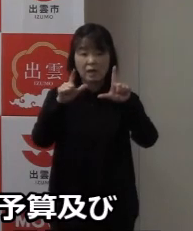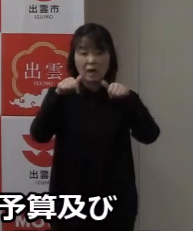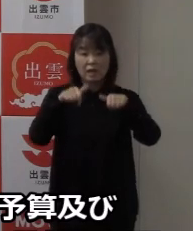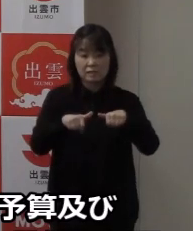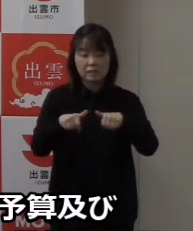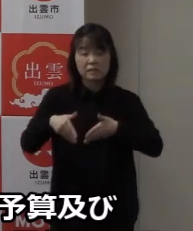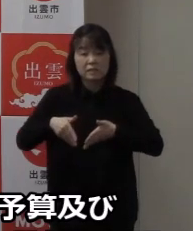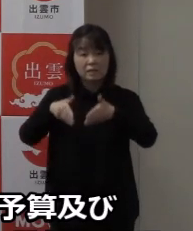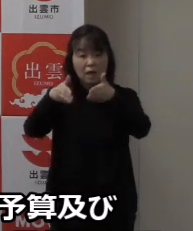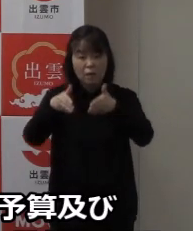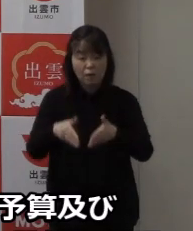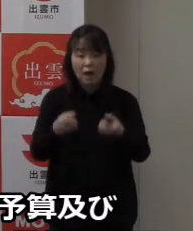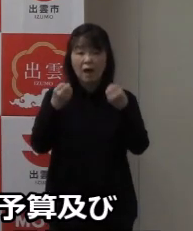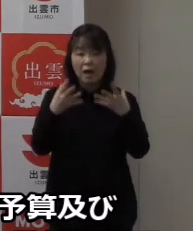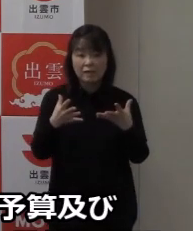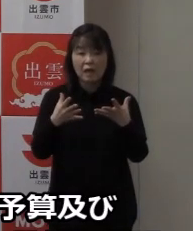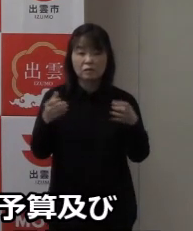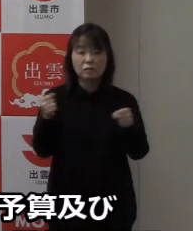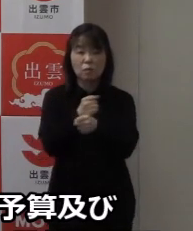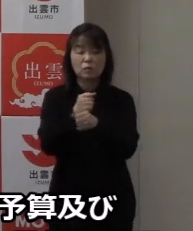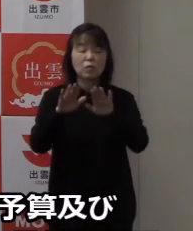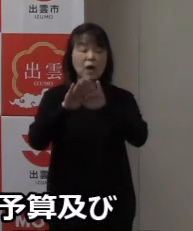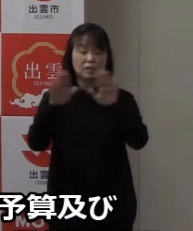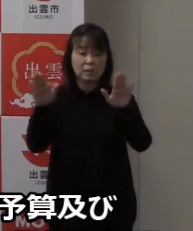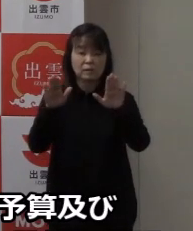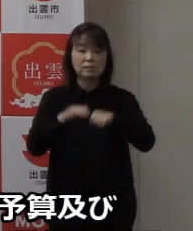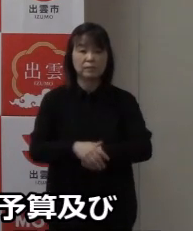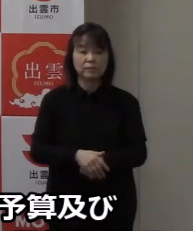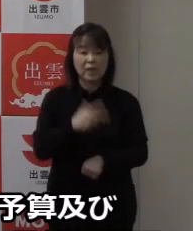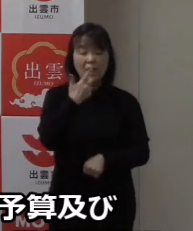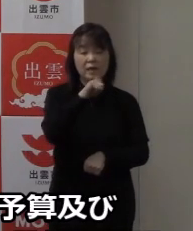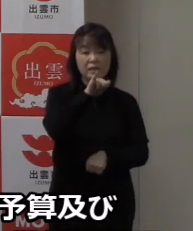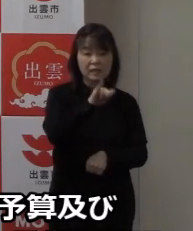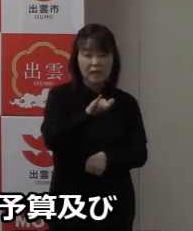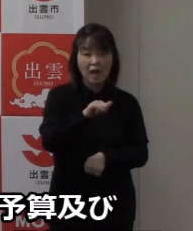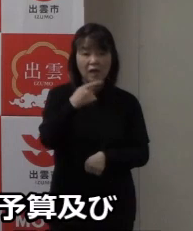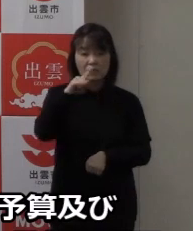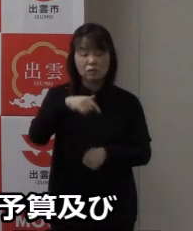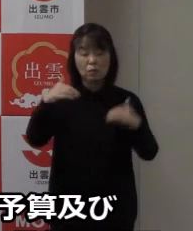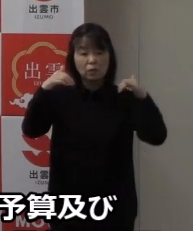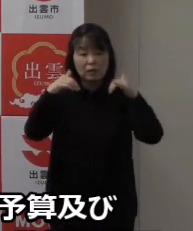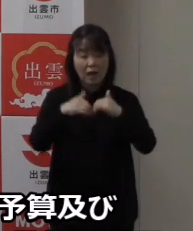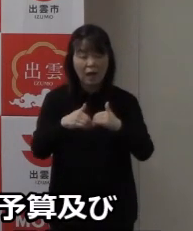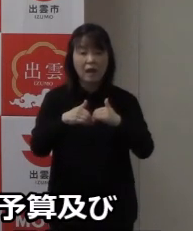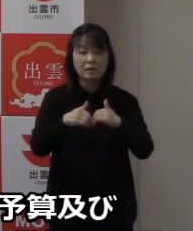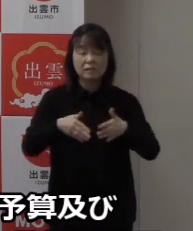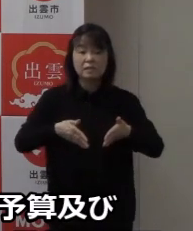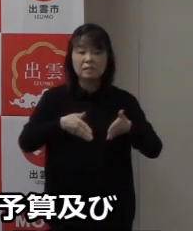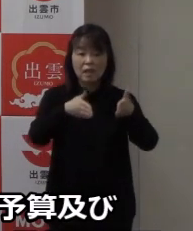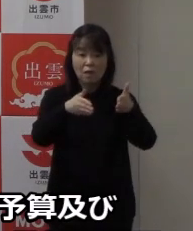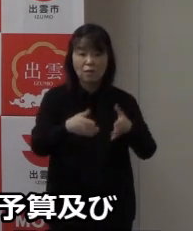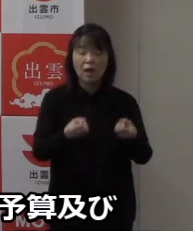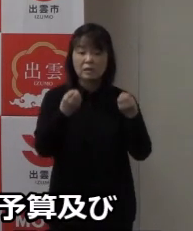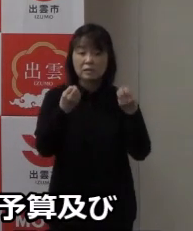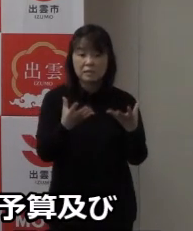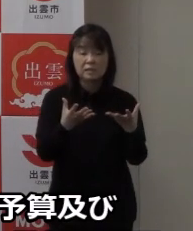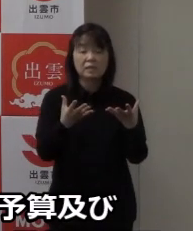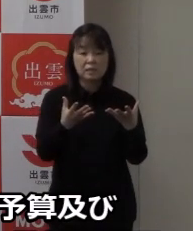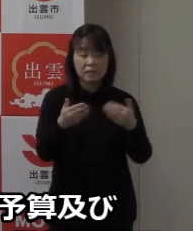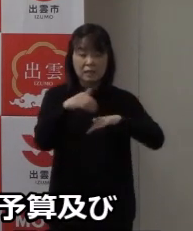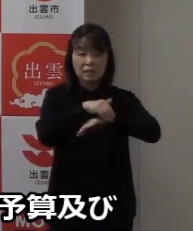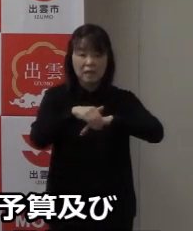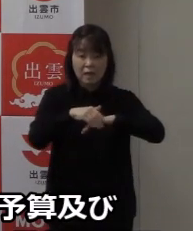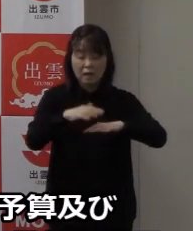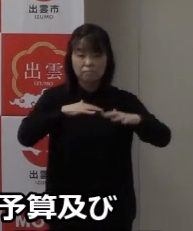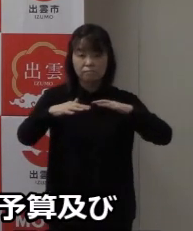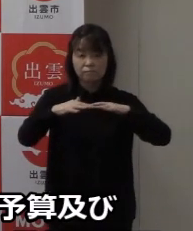りたいと思います。そして円谷一の谷線につきましては新規で線形の検討に入ってまいりたいという